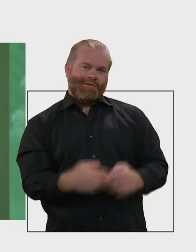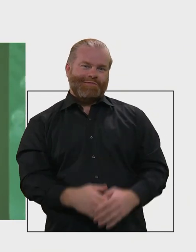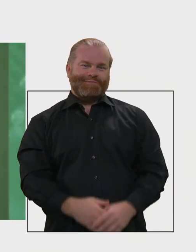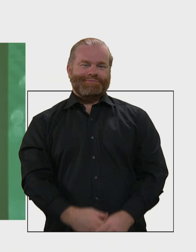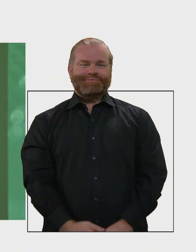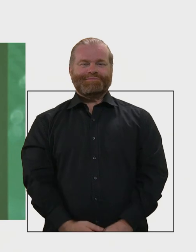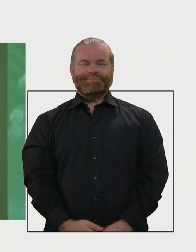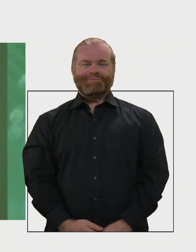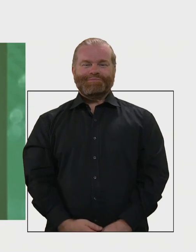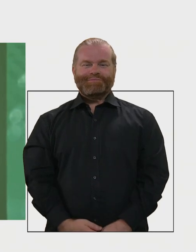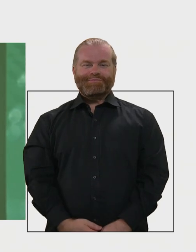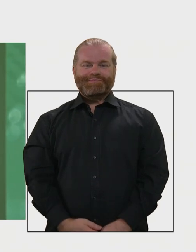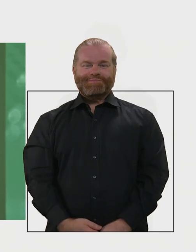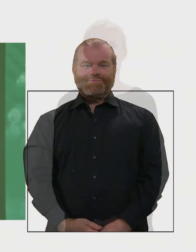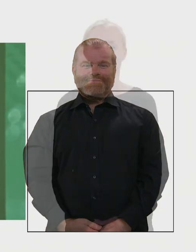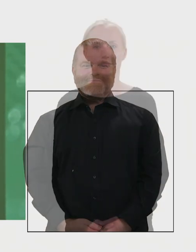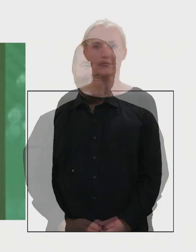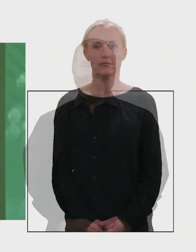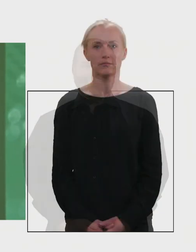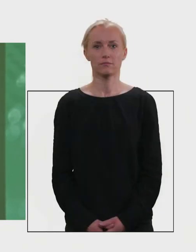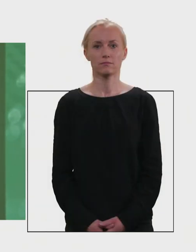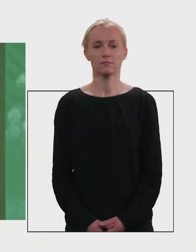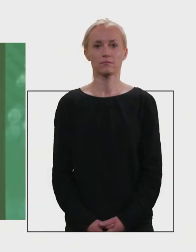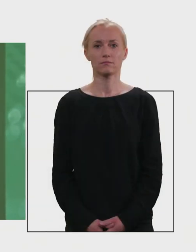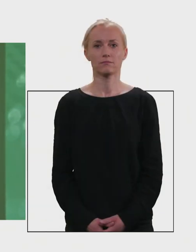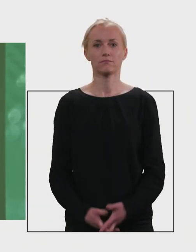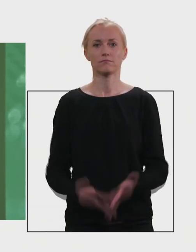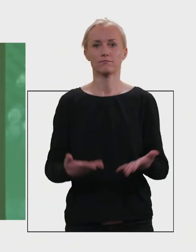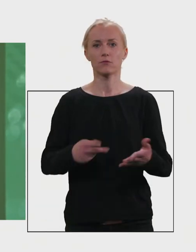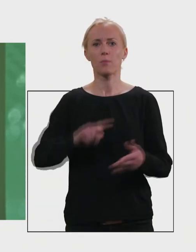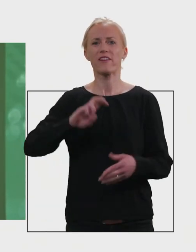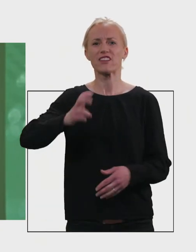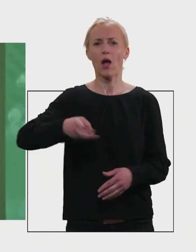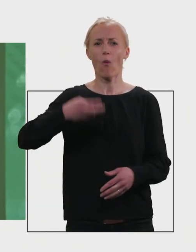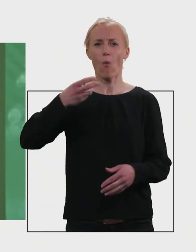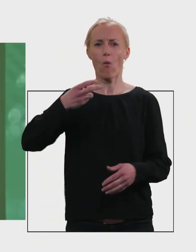www.voxer.com/Humboldt-Forum oder ihr könnt natürlich auch anrufen unter